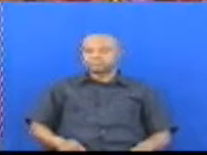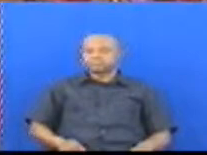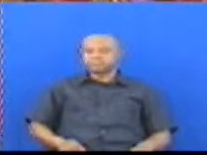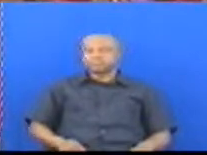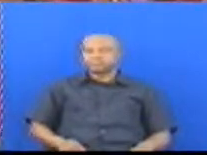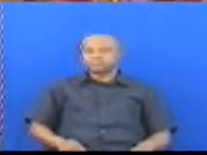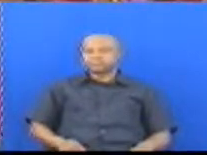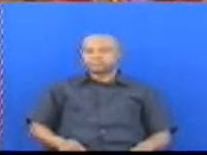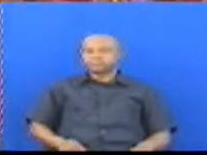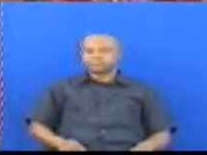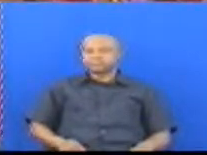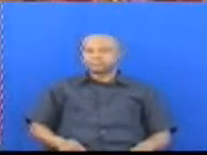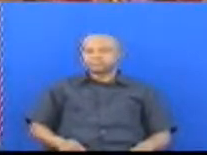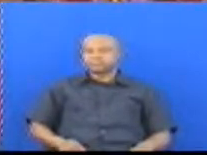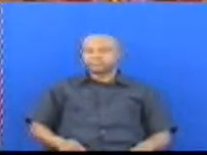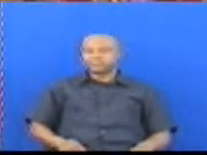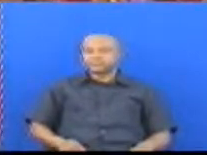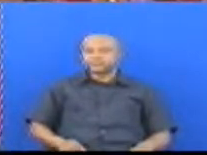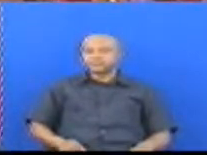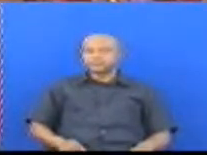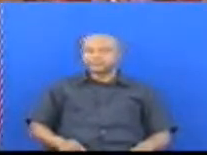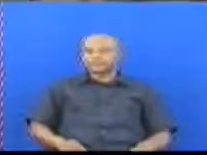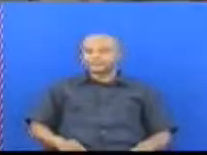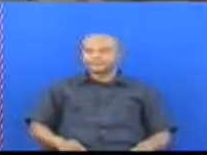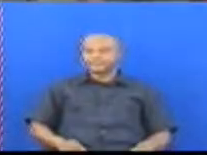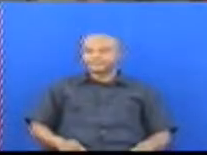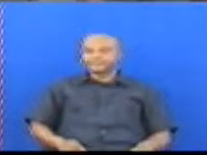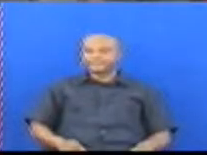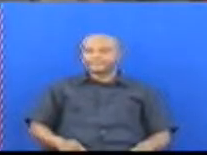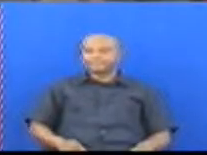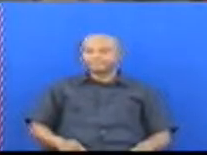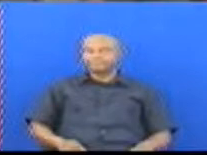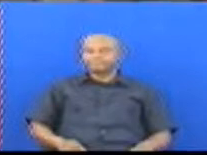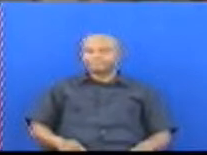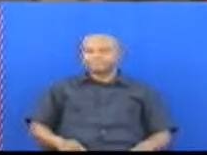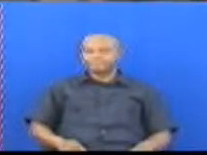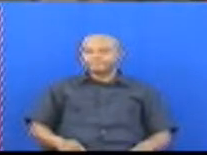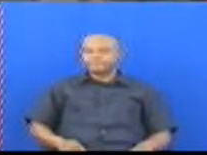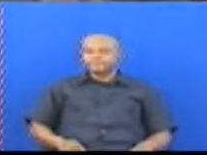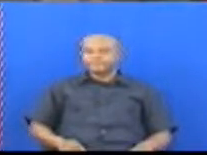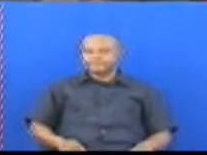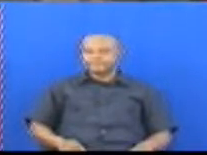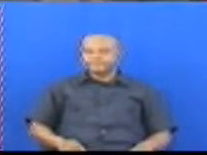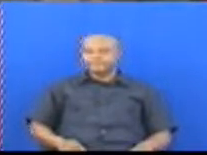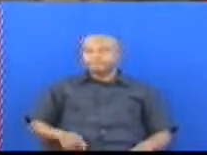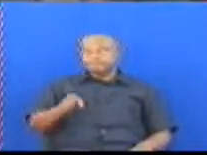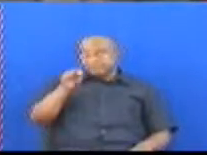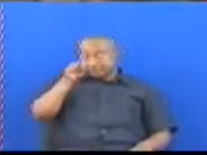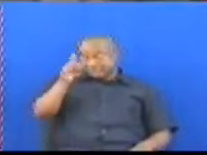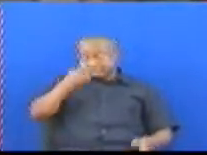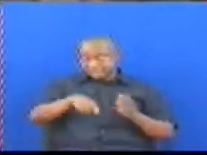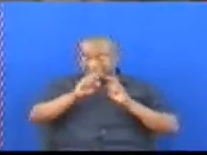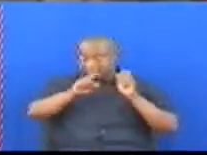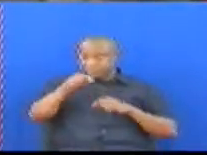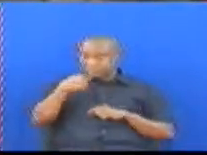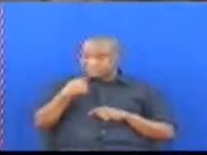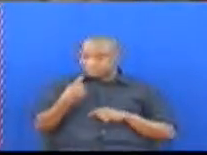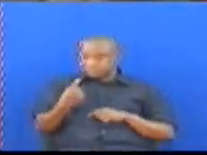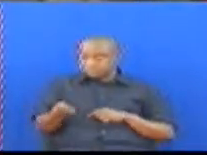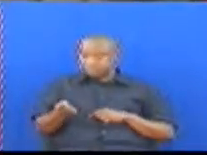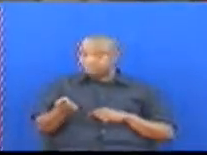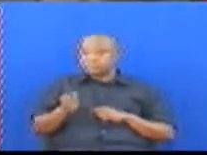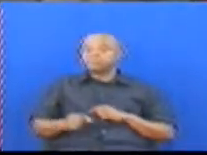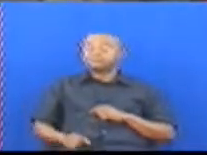omitted to be done in good faith in the performance of judicial function. Na kipengele chenyewe kinasema protection of